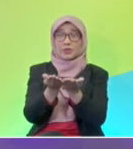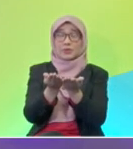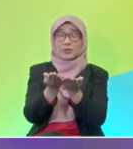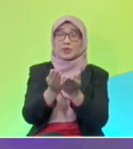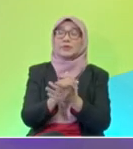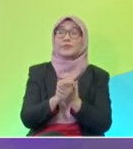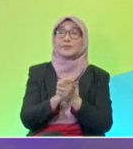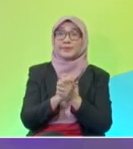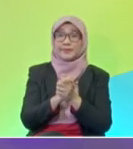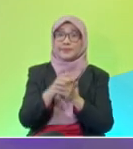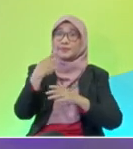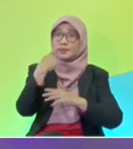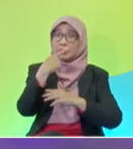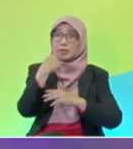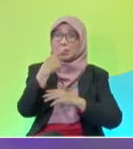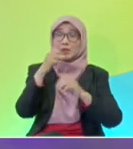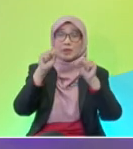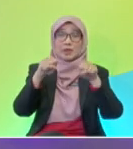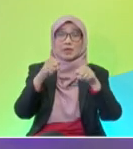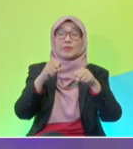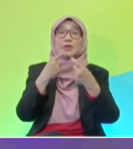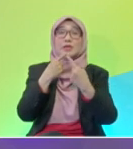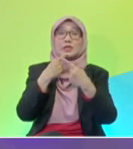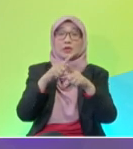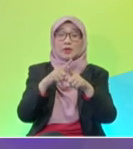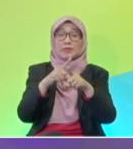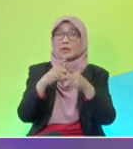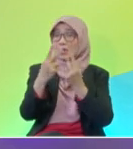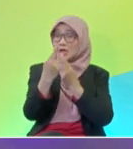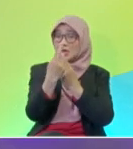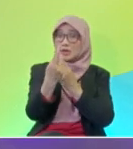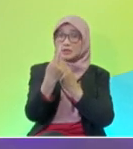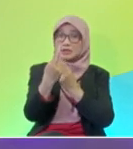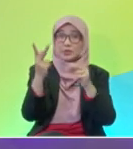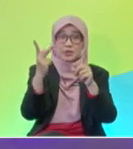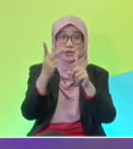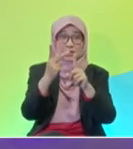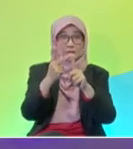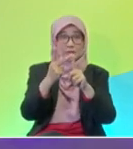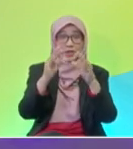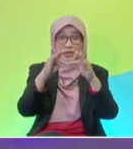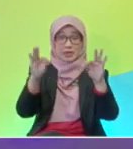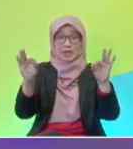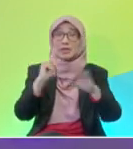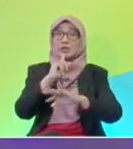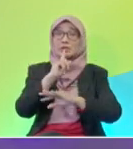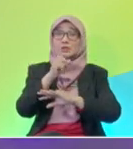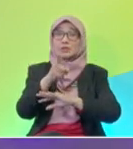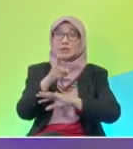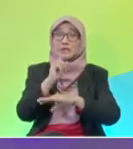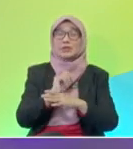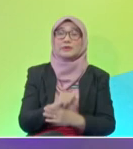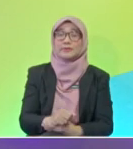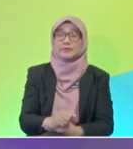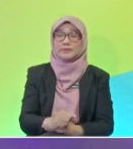siapa yang akan memberikan respons terhadap ayat suruhan tadi kerana Cikgu mahu seorang demi seorang daripada murid